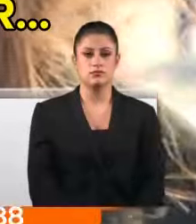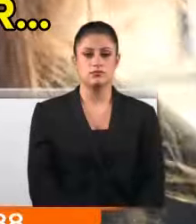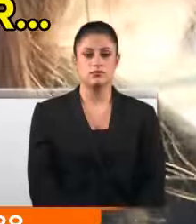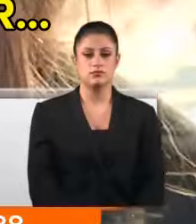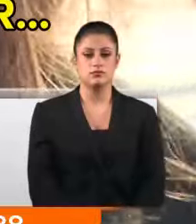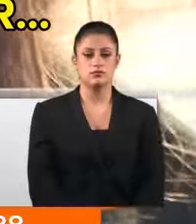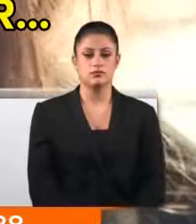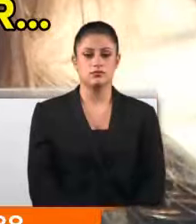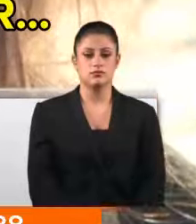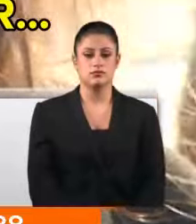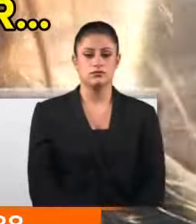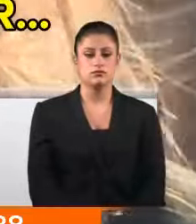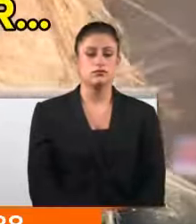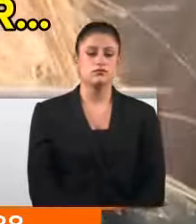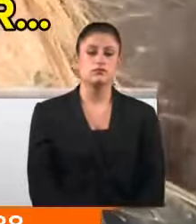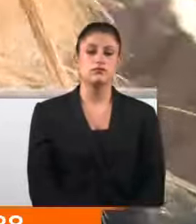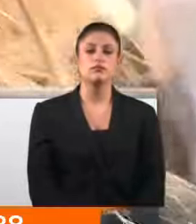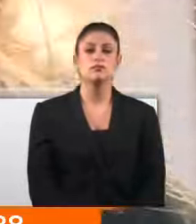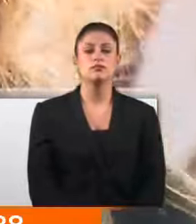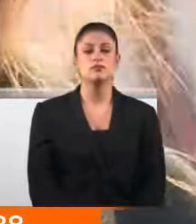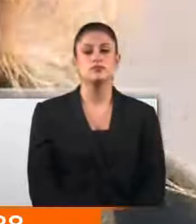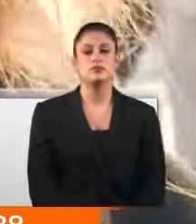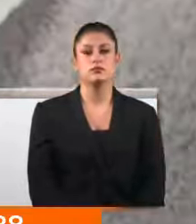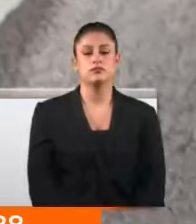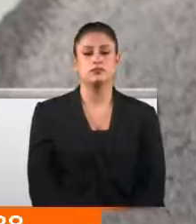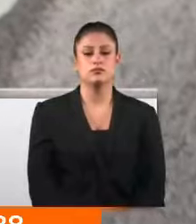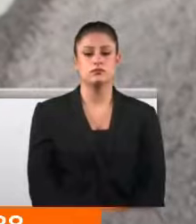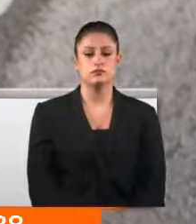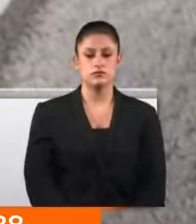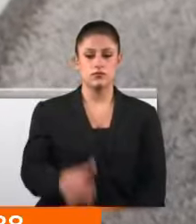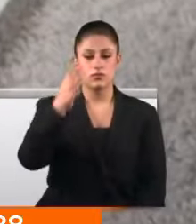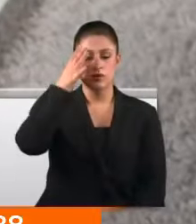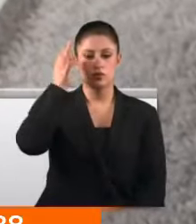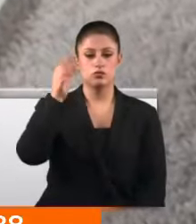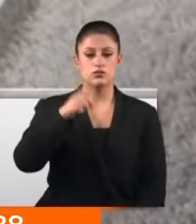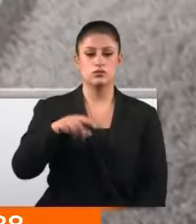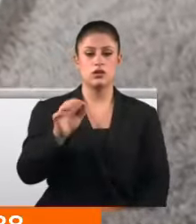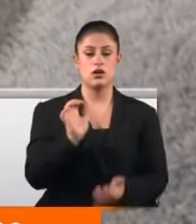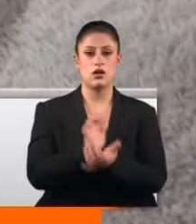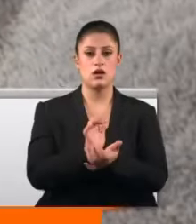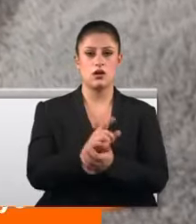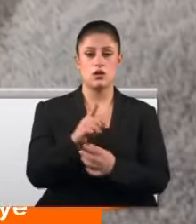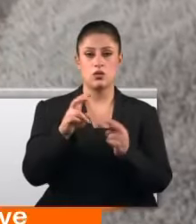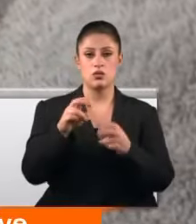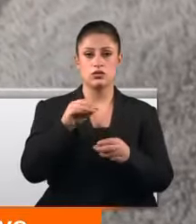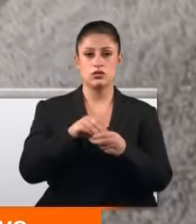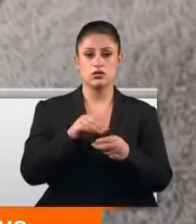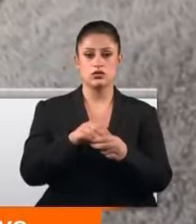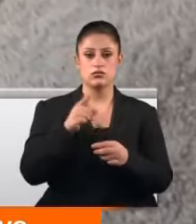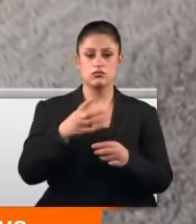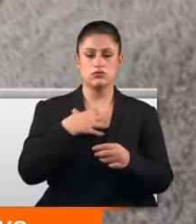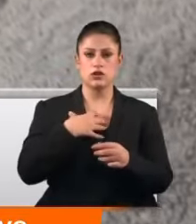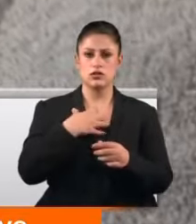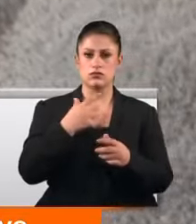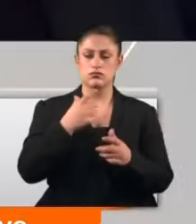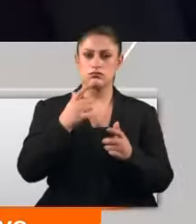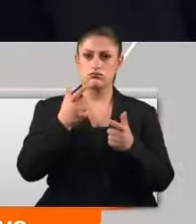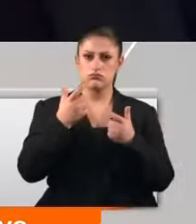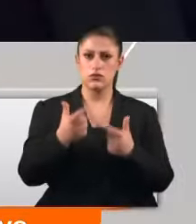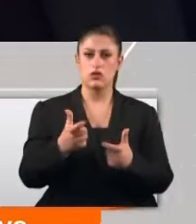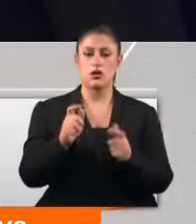pompalıyorlar. Çocukların hepsi de kendini belli bir kalıba sokmaya çalışıyor. Uzmanlar ailelerin konuyla ilgili tutumunun önemine dikkat